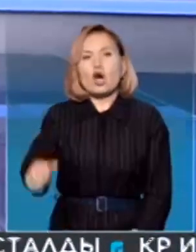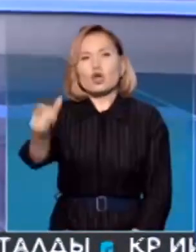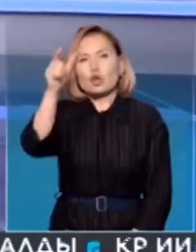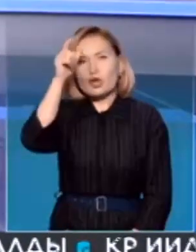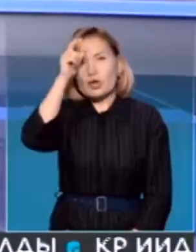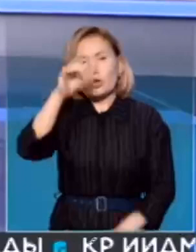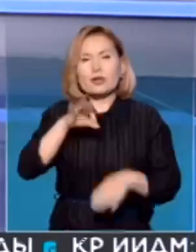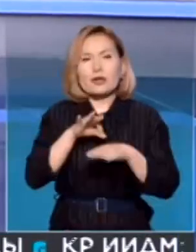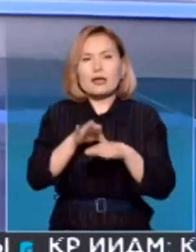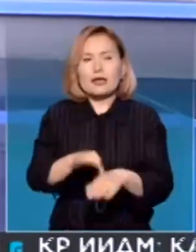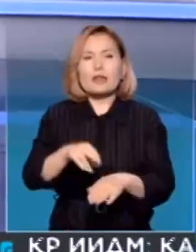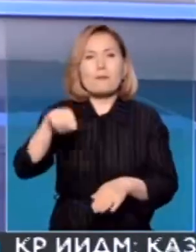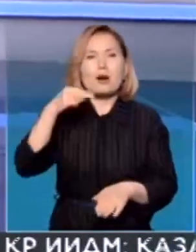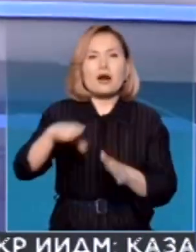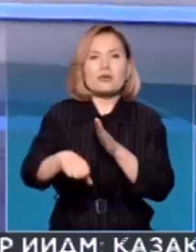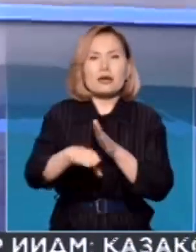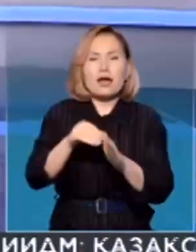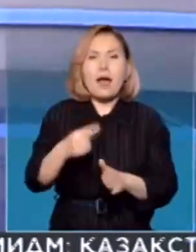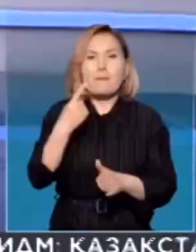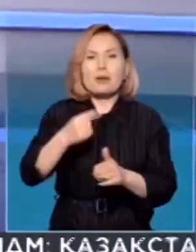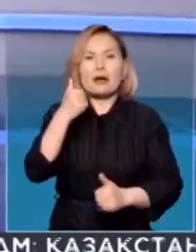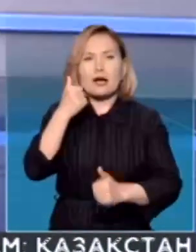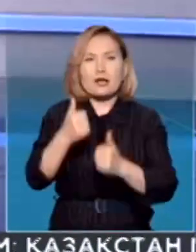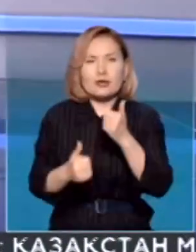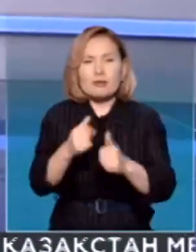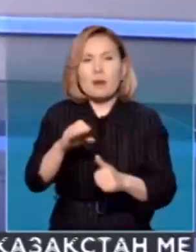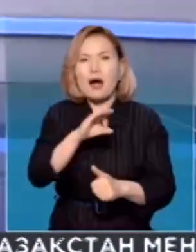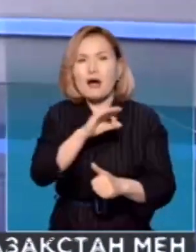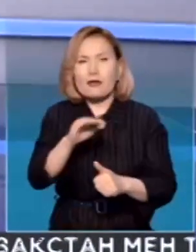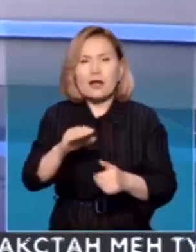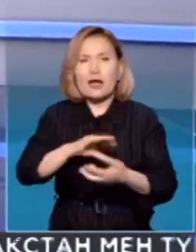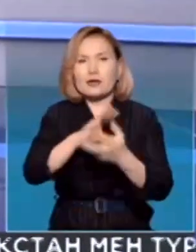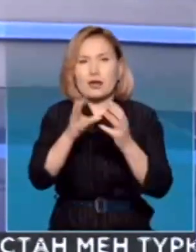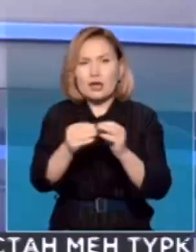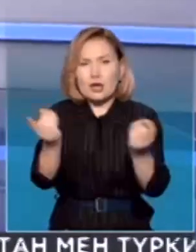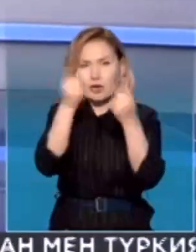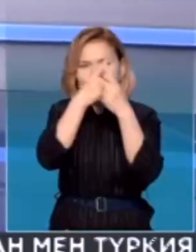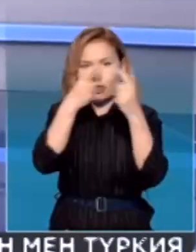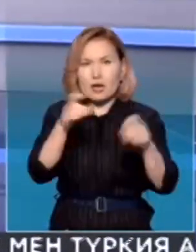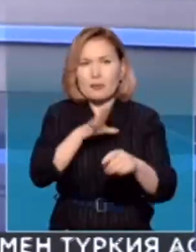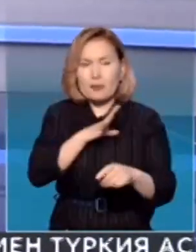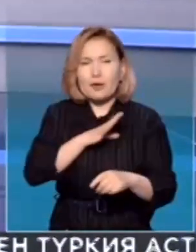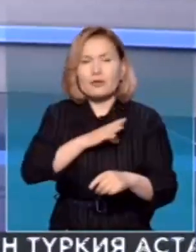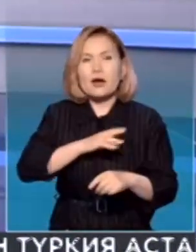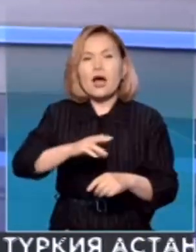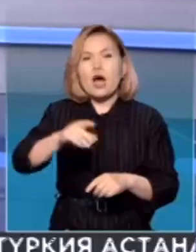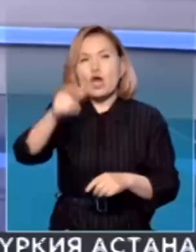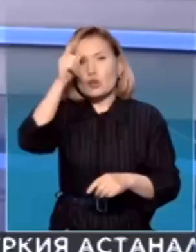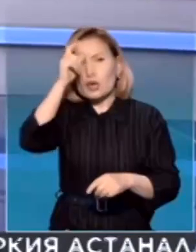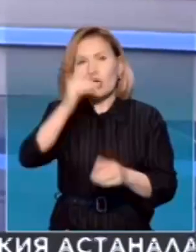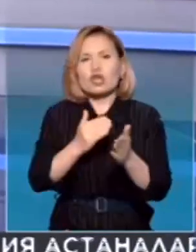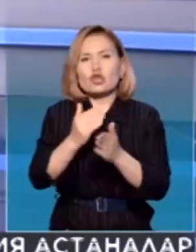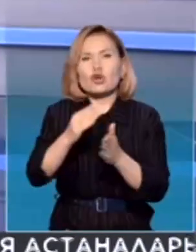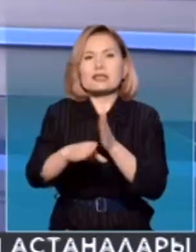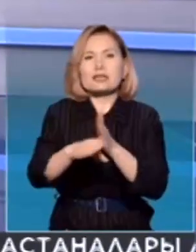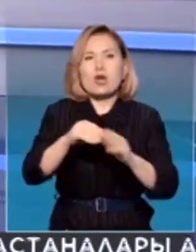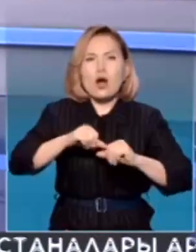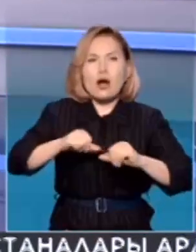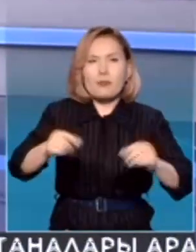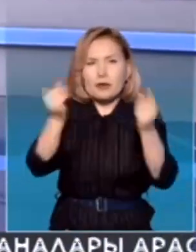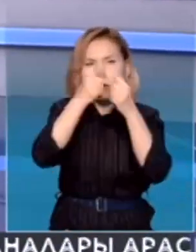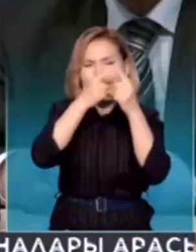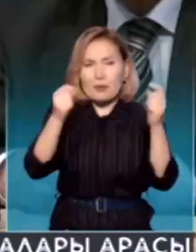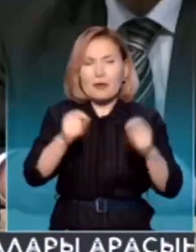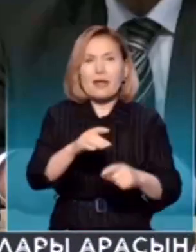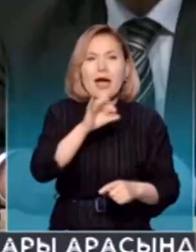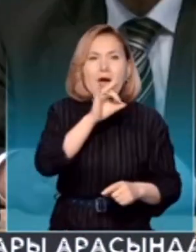Ал Түркияда өткен президент сайлауының бірінші кезеңі бойынша ресми нәтижесі жария болды. Елдің жоғары сайлау комиссиясының хабарлауынша